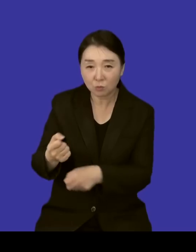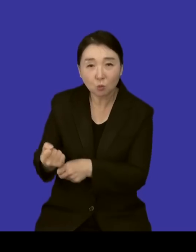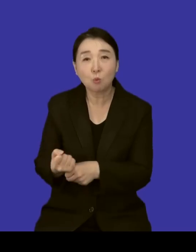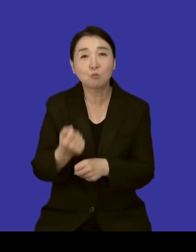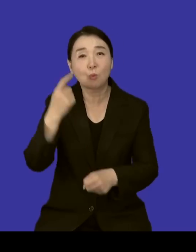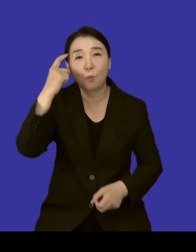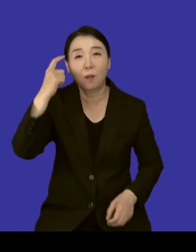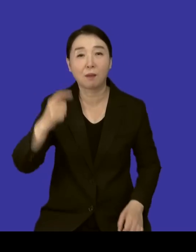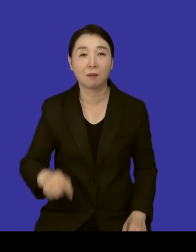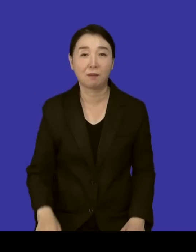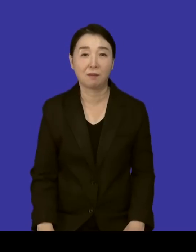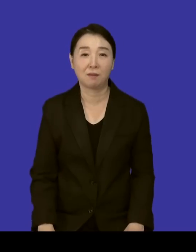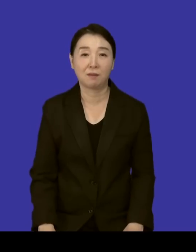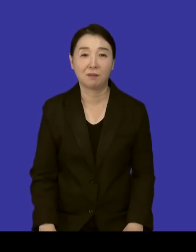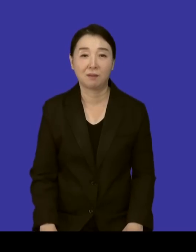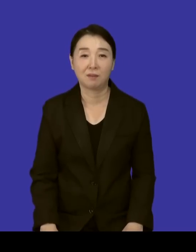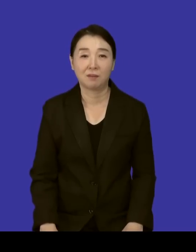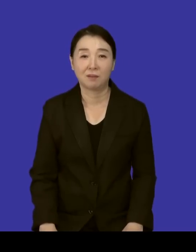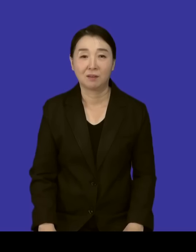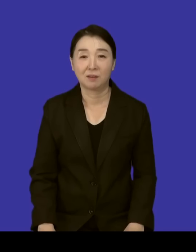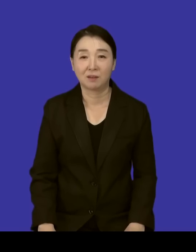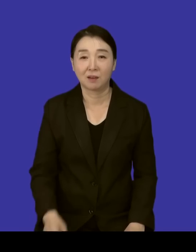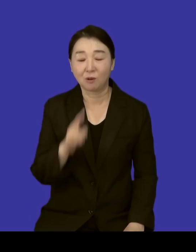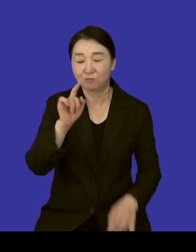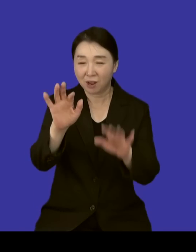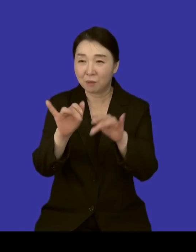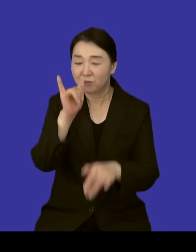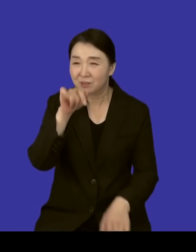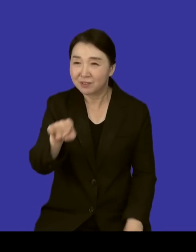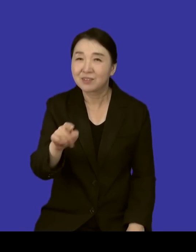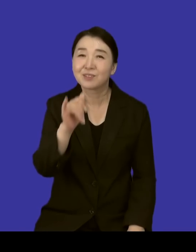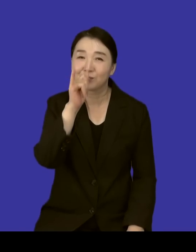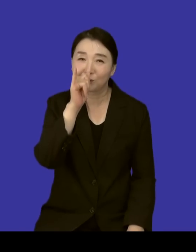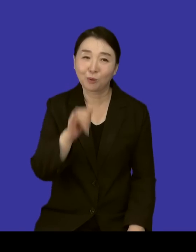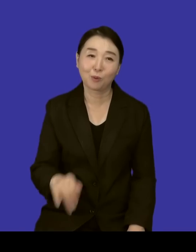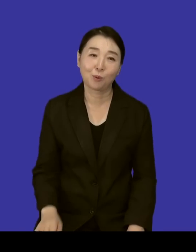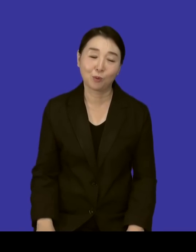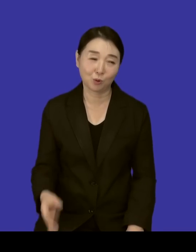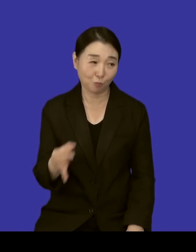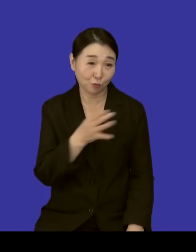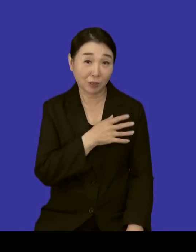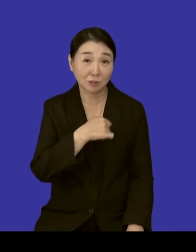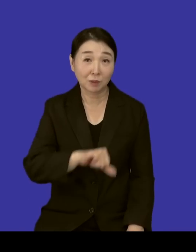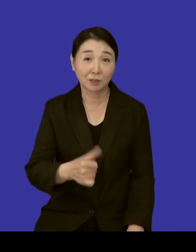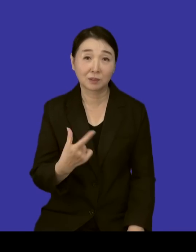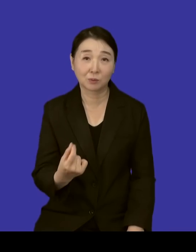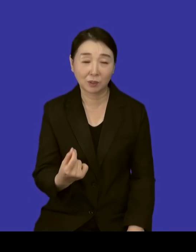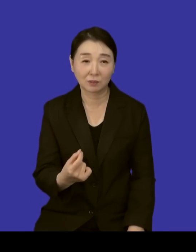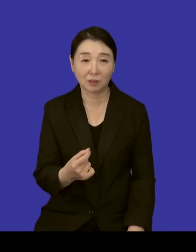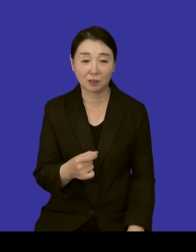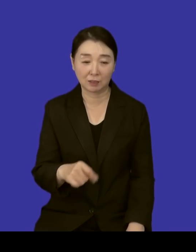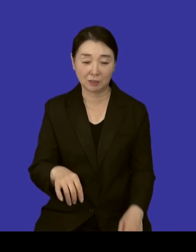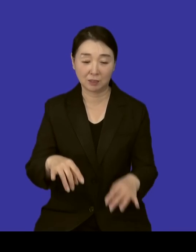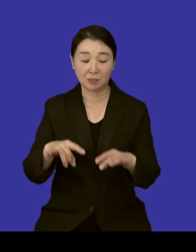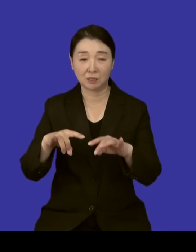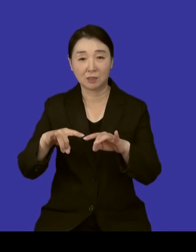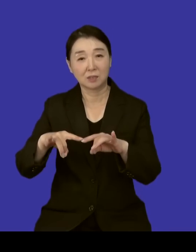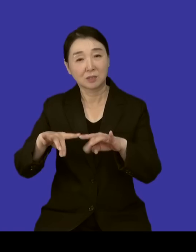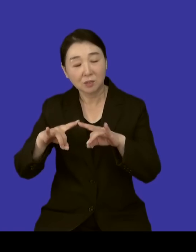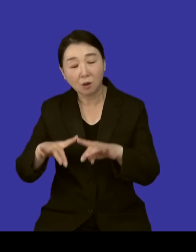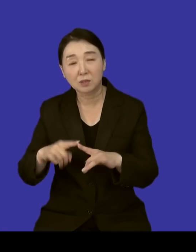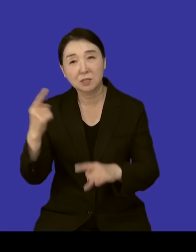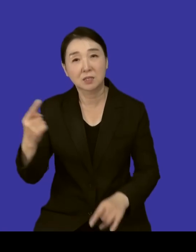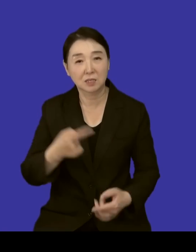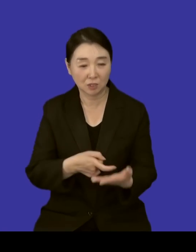왜 치냐. 우리 악플 다는 분도 그런 분들 계신데요. 그러니까 이 사람 부잣집 아들인데도 전기불 수돗물에